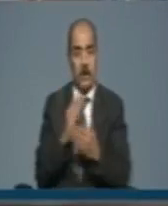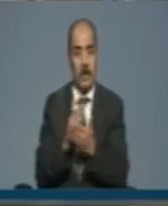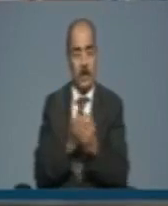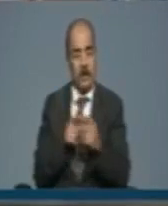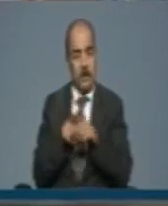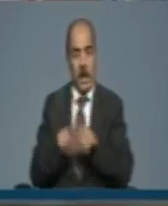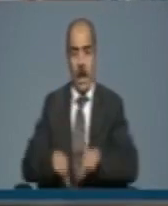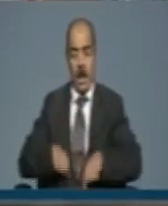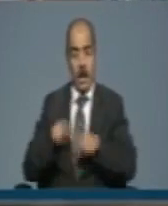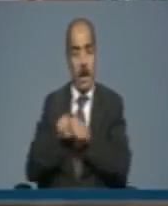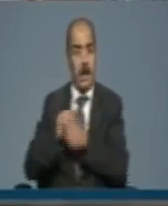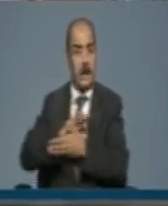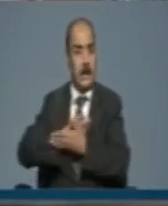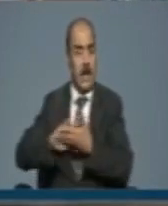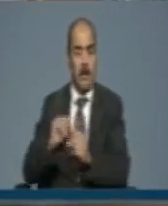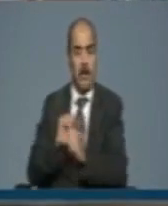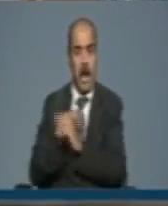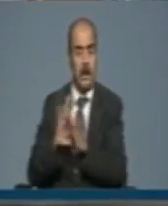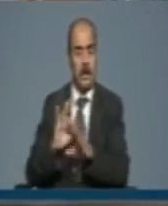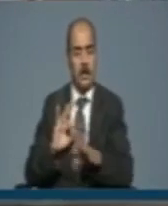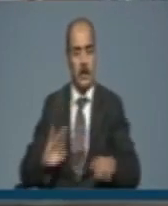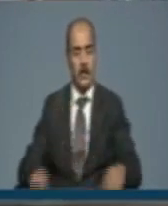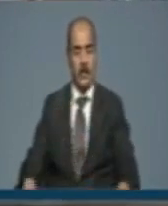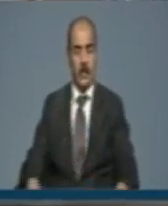في سلام وأمن وكرامة.